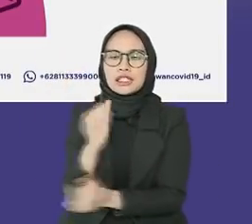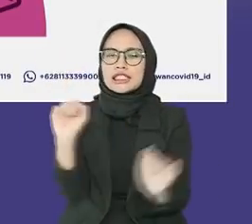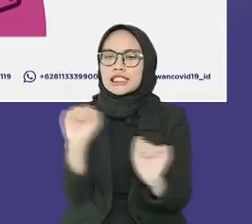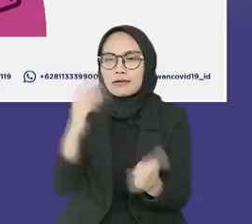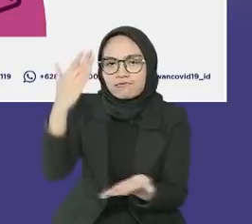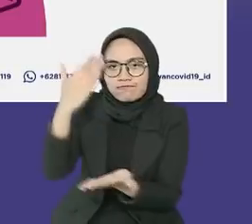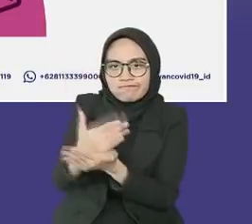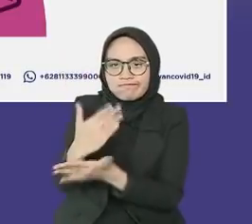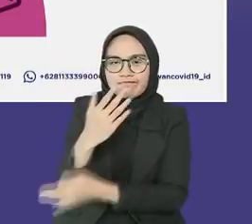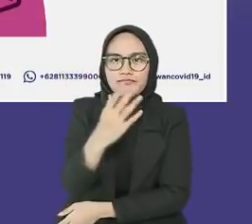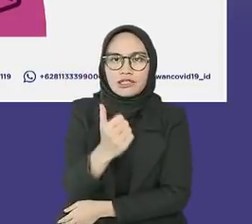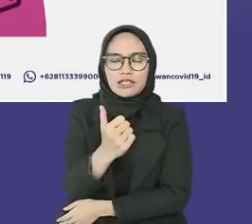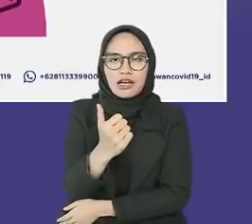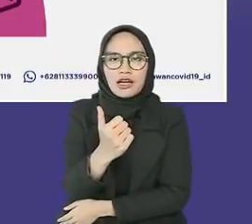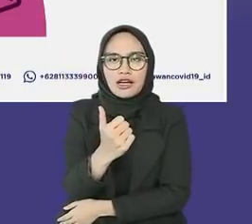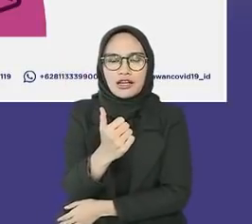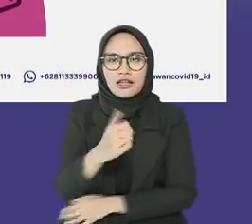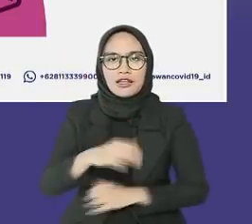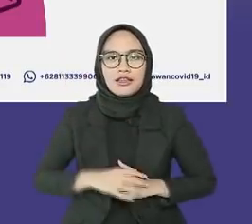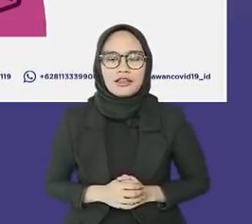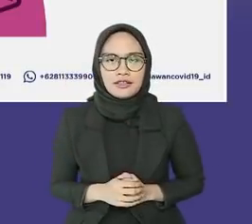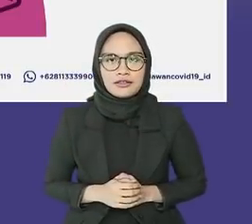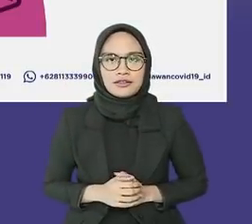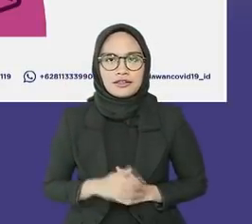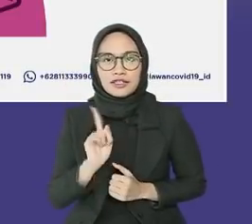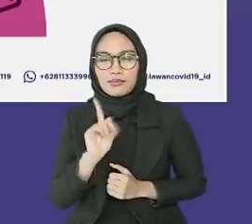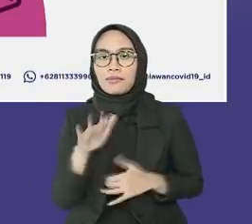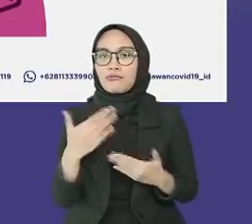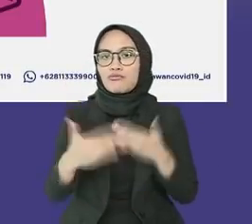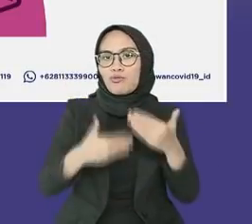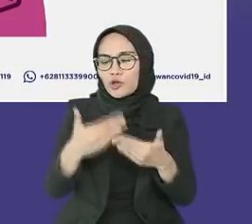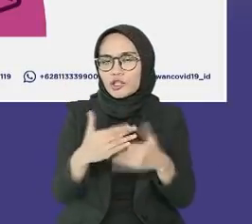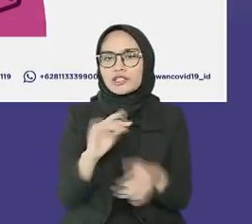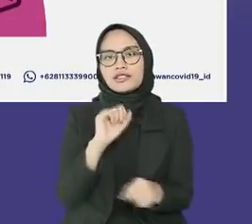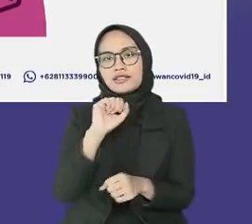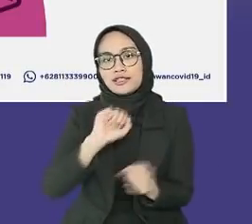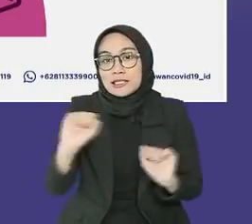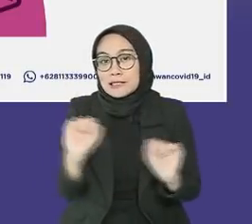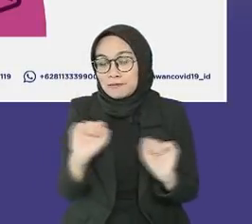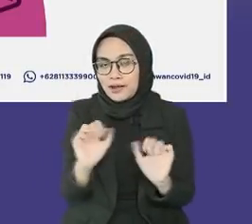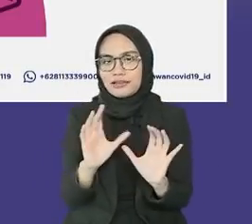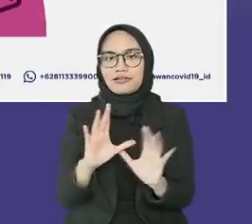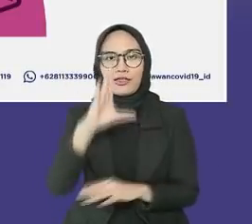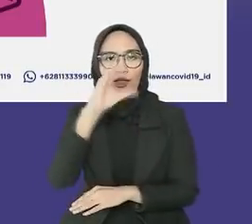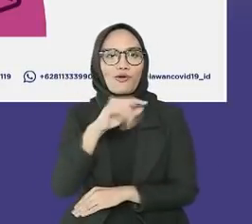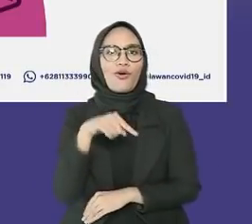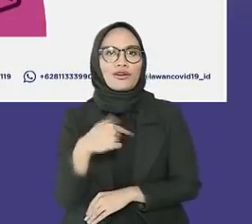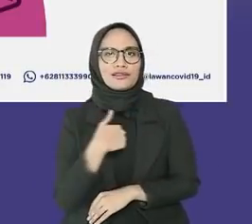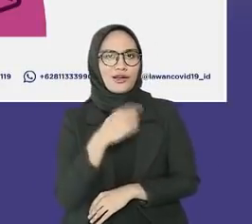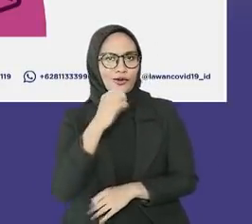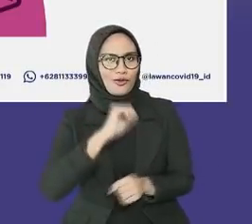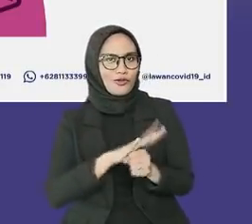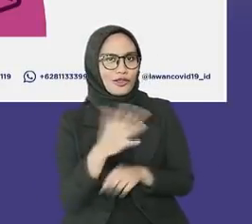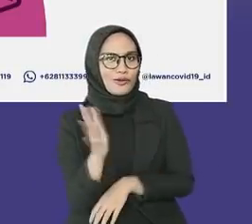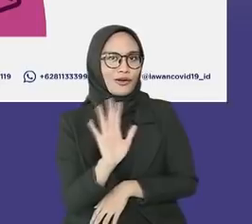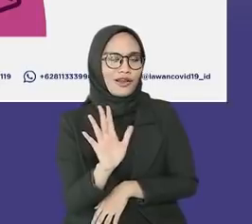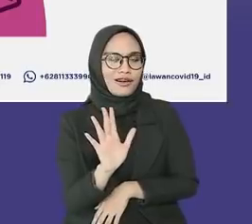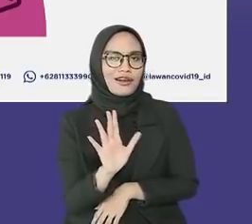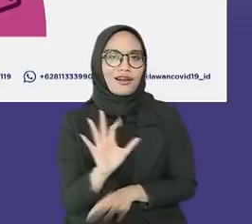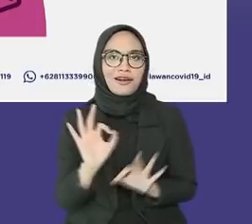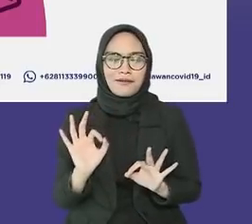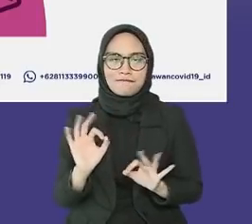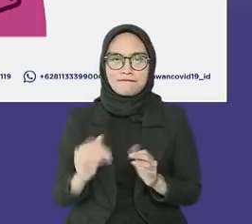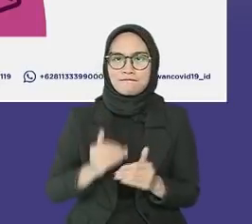dan meningkatkan angka kesembuhan karena ditindaklanjuti lebih cepat pula. Kemudian yang keempat,